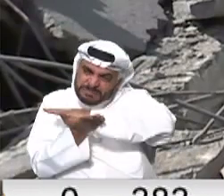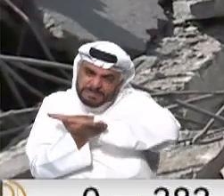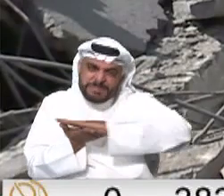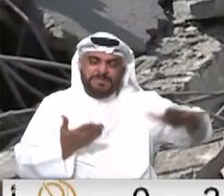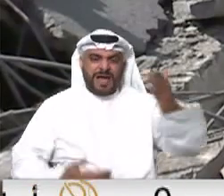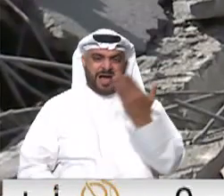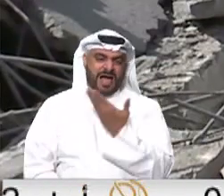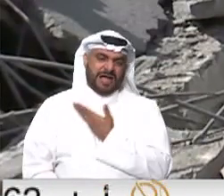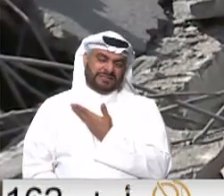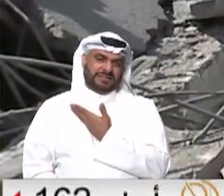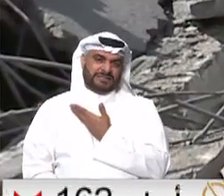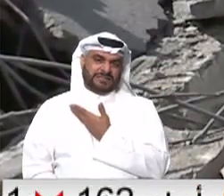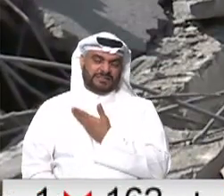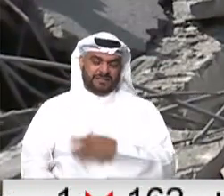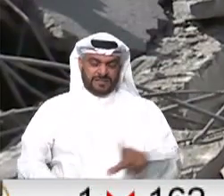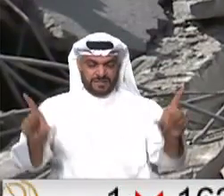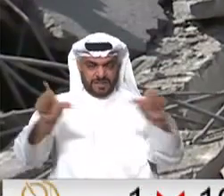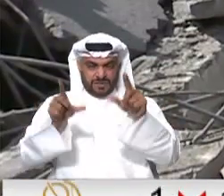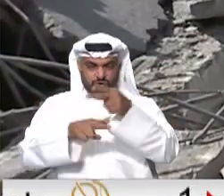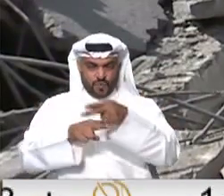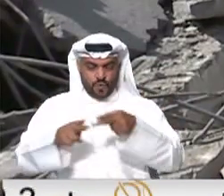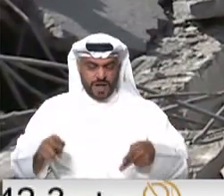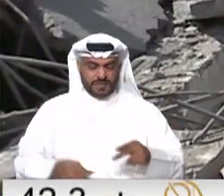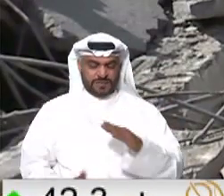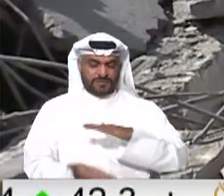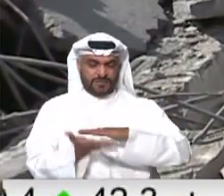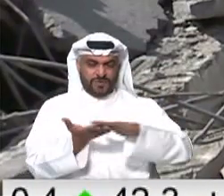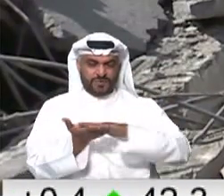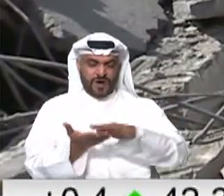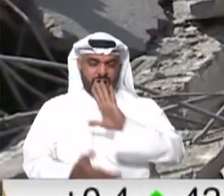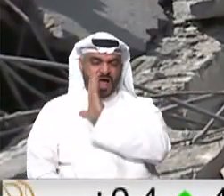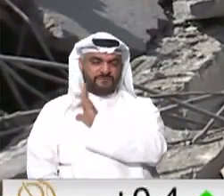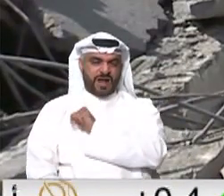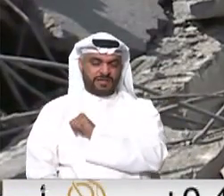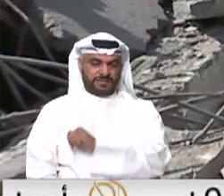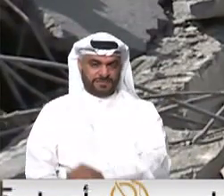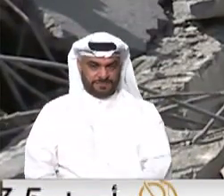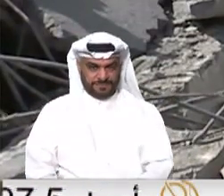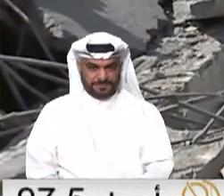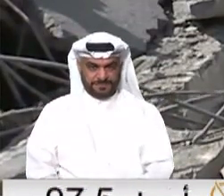غزة. سعاد الإمام، تلفزيون دولة الكويت، غزة فلسطين.